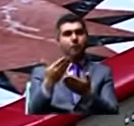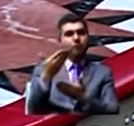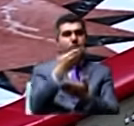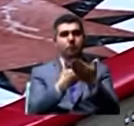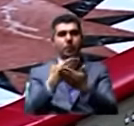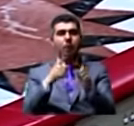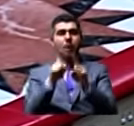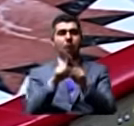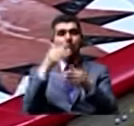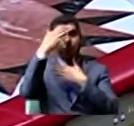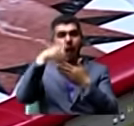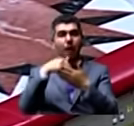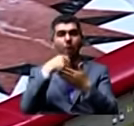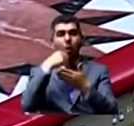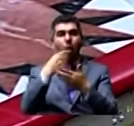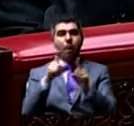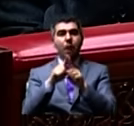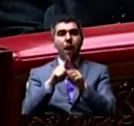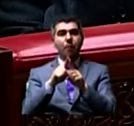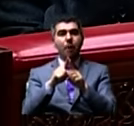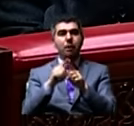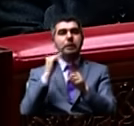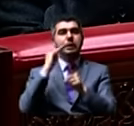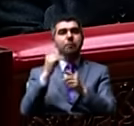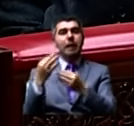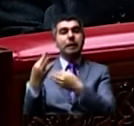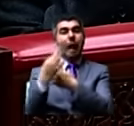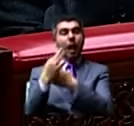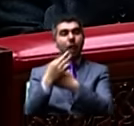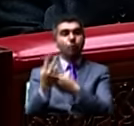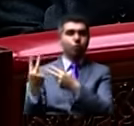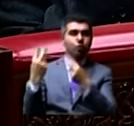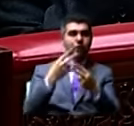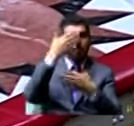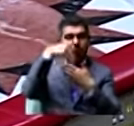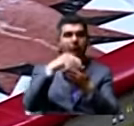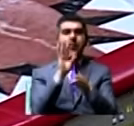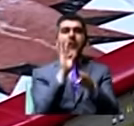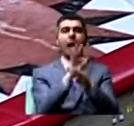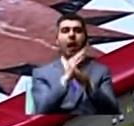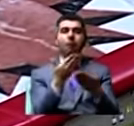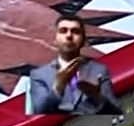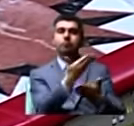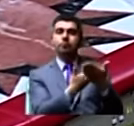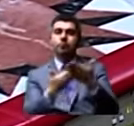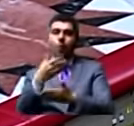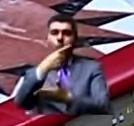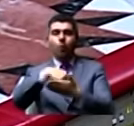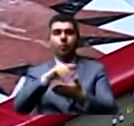الباتري تيتشارجا تما ويجي خويا عندي في الجامعه ديالي. هذا هو اللي خاصني نخدم معاه، ماشي اجي هنايا ها هو جا هنا شنو